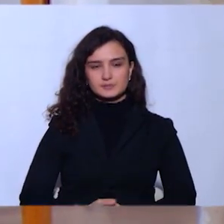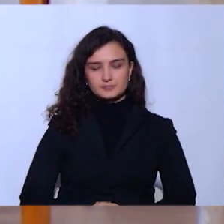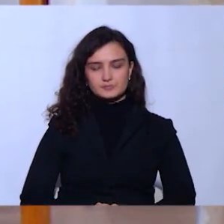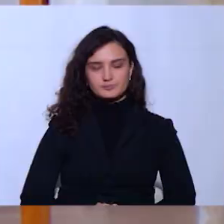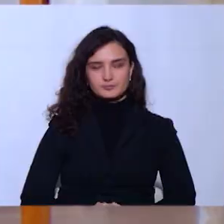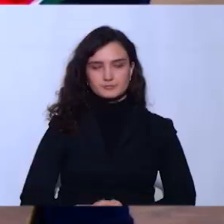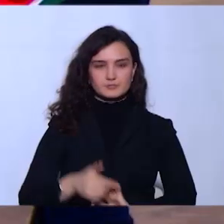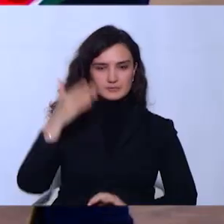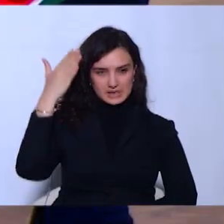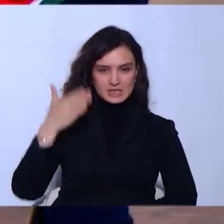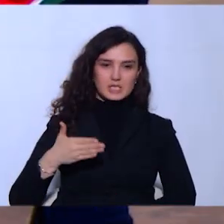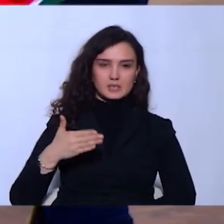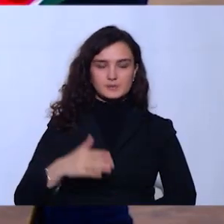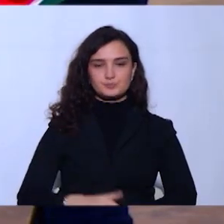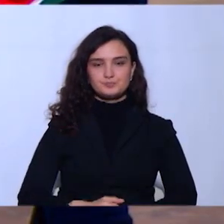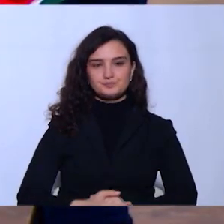კედელი.